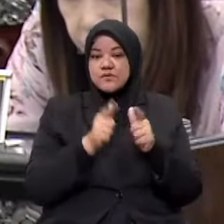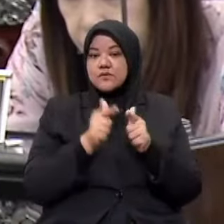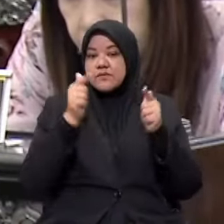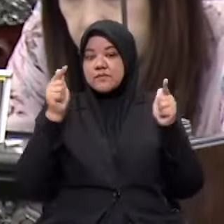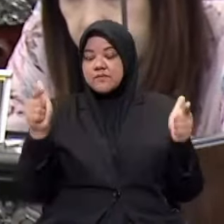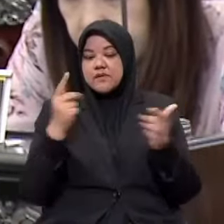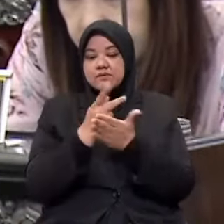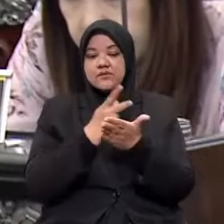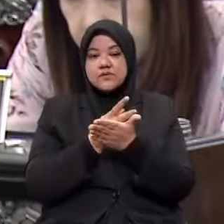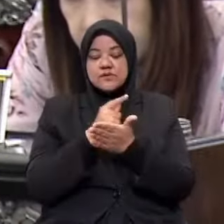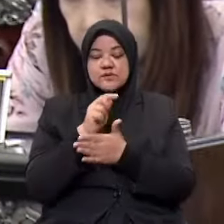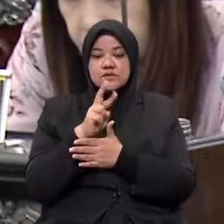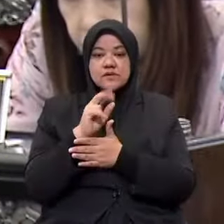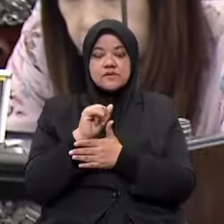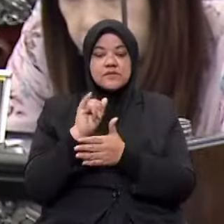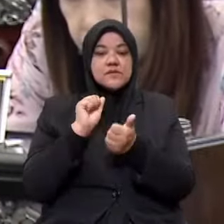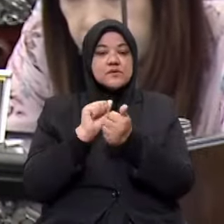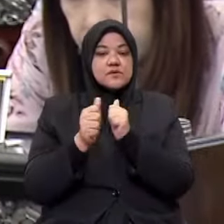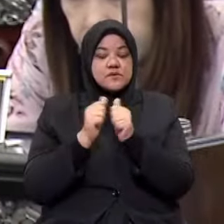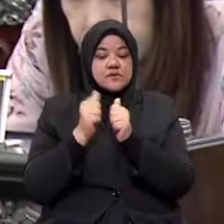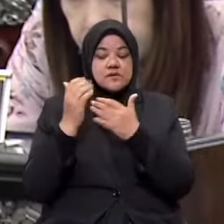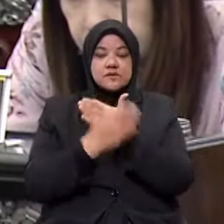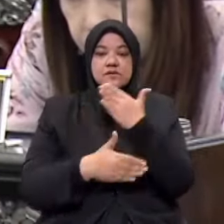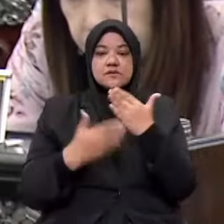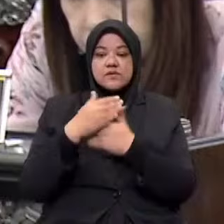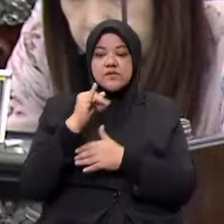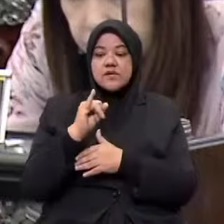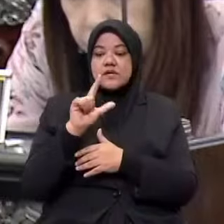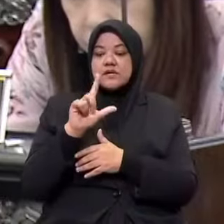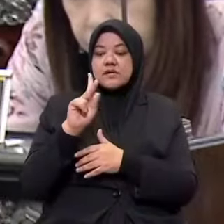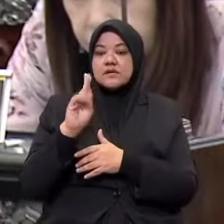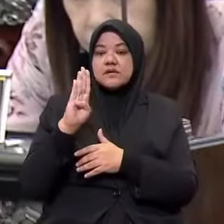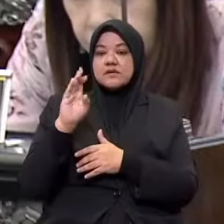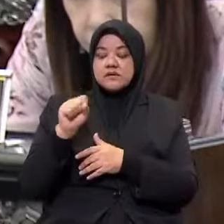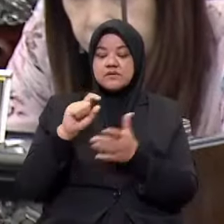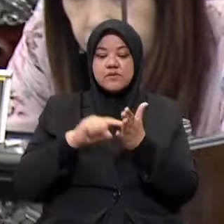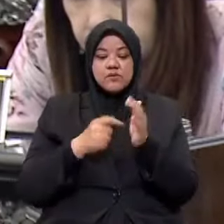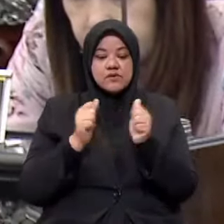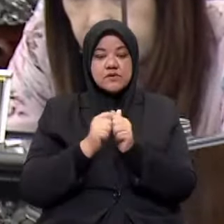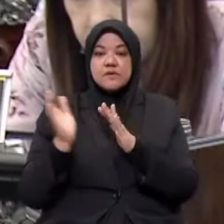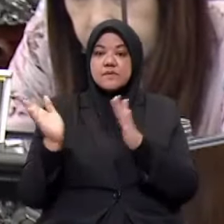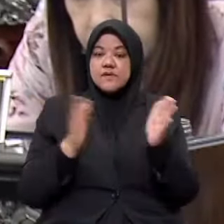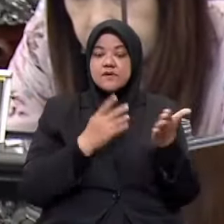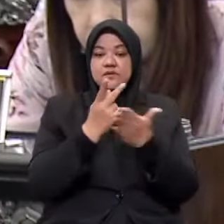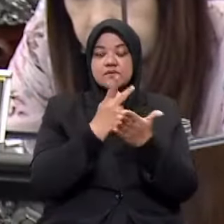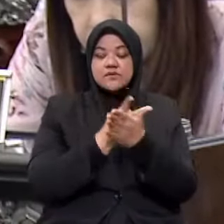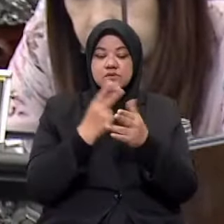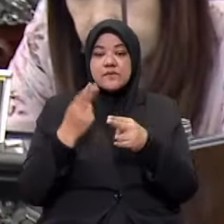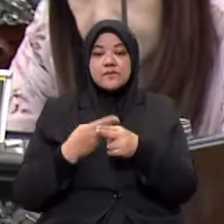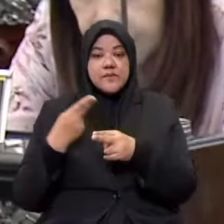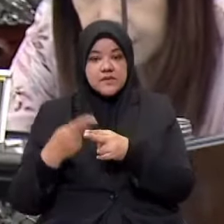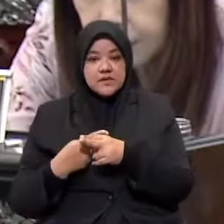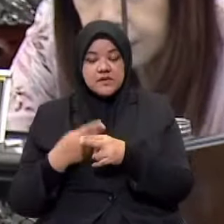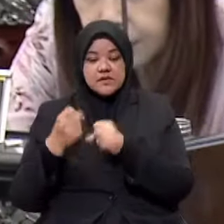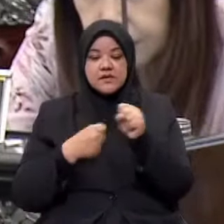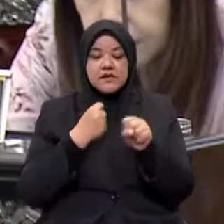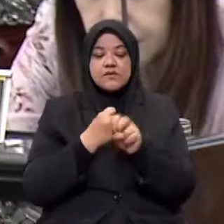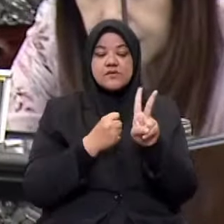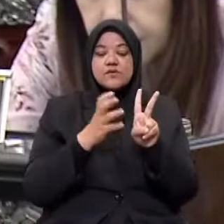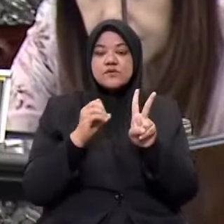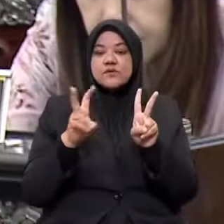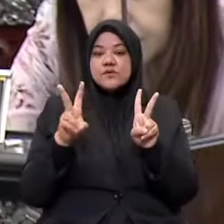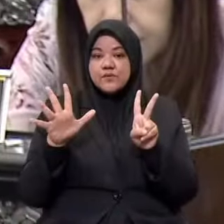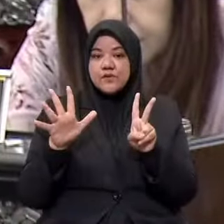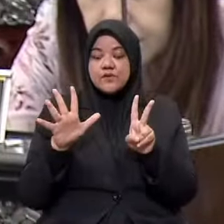memperluaskan kursus terapi sukan ini ke semua ilkbs bermula dengan pelaksanaan kursus jangka pendek pada tahun